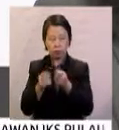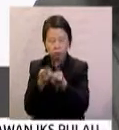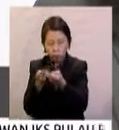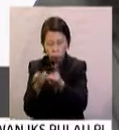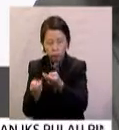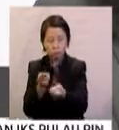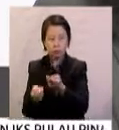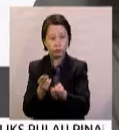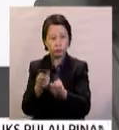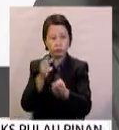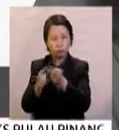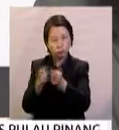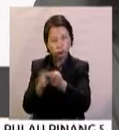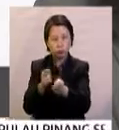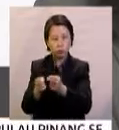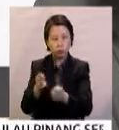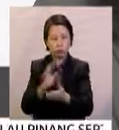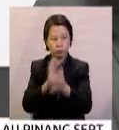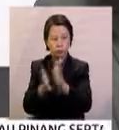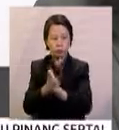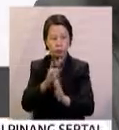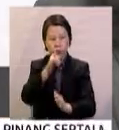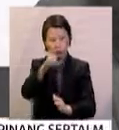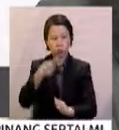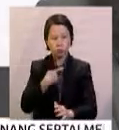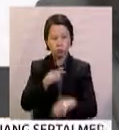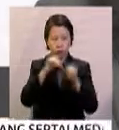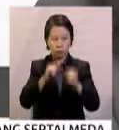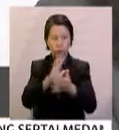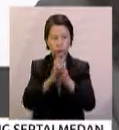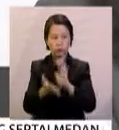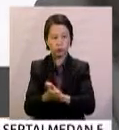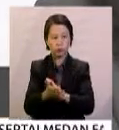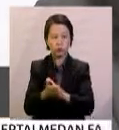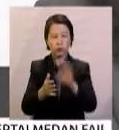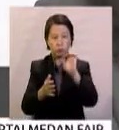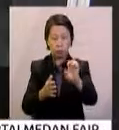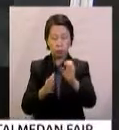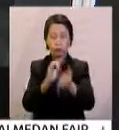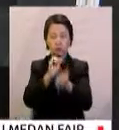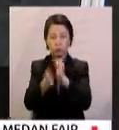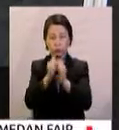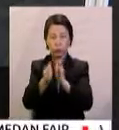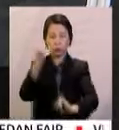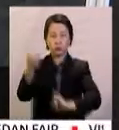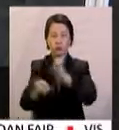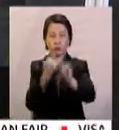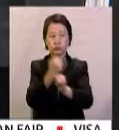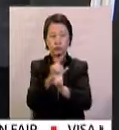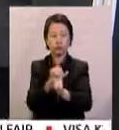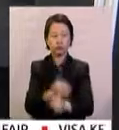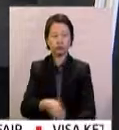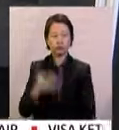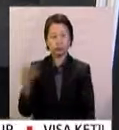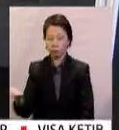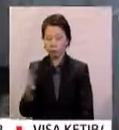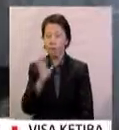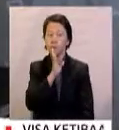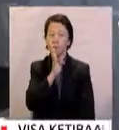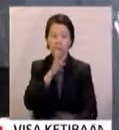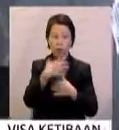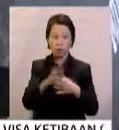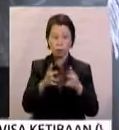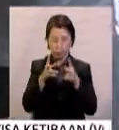usahakan untuk menyelesaikan supaya memang kita boleh jadi hub e-sports antarabangsa. Beliau berkata demikian